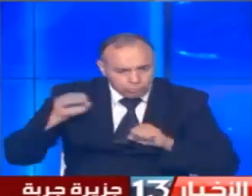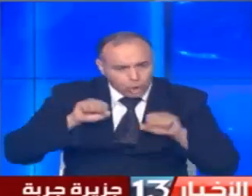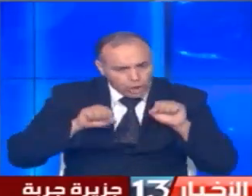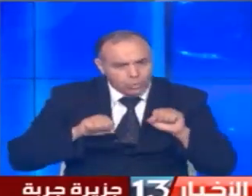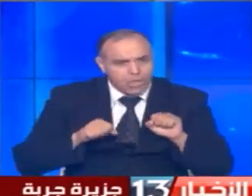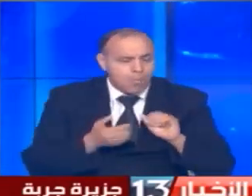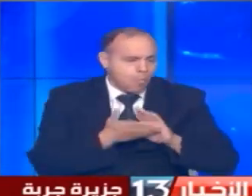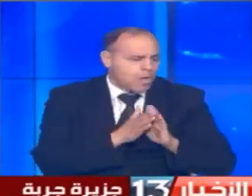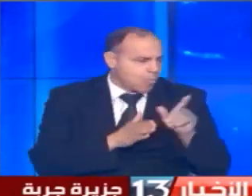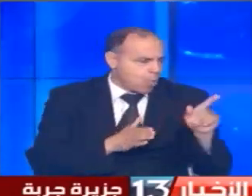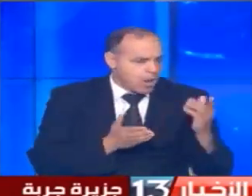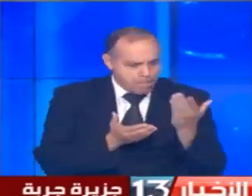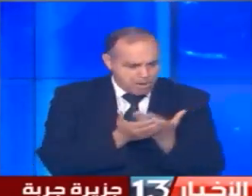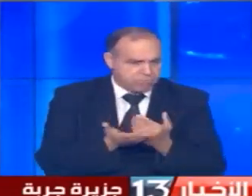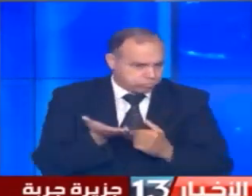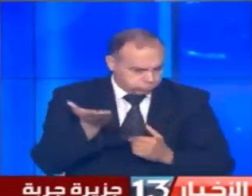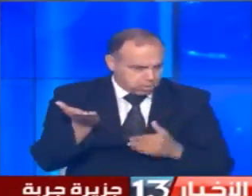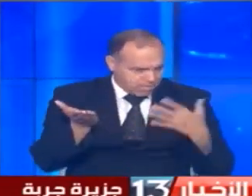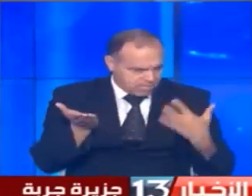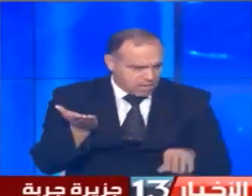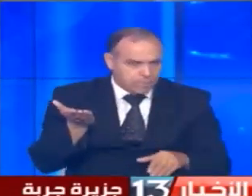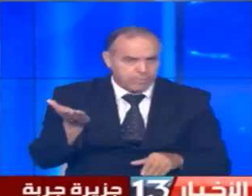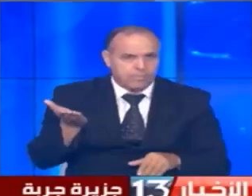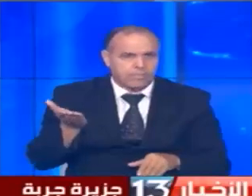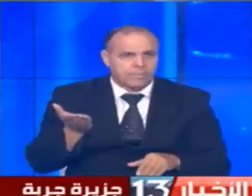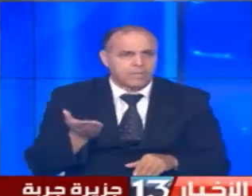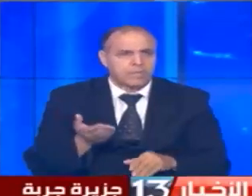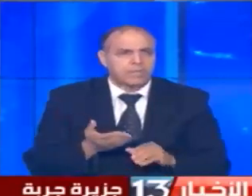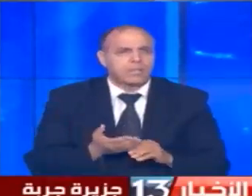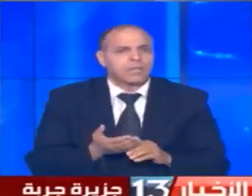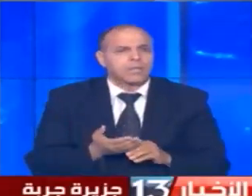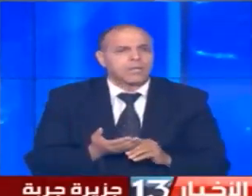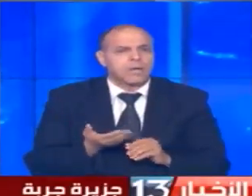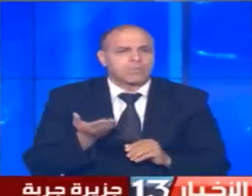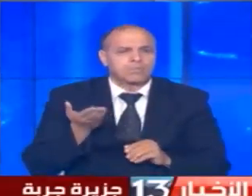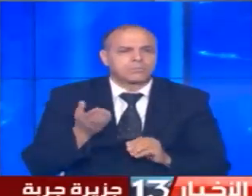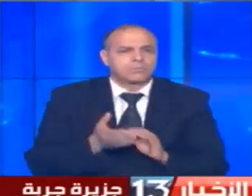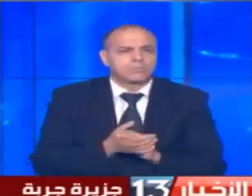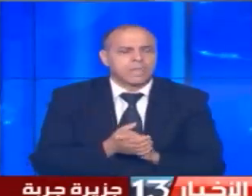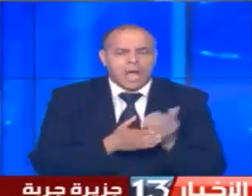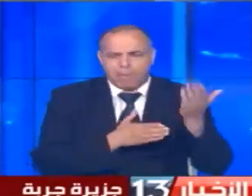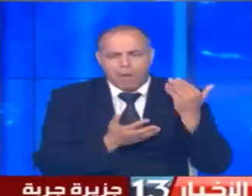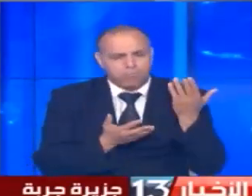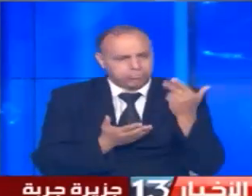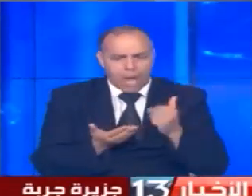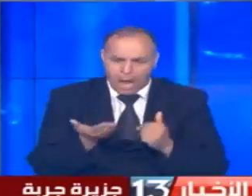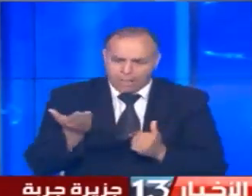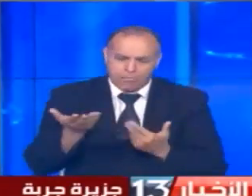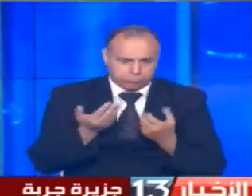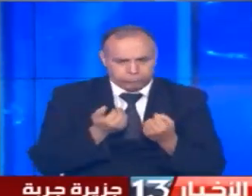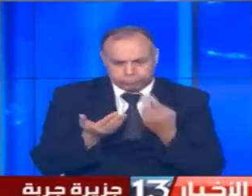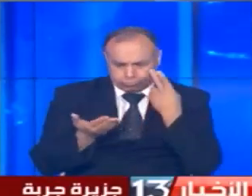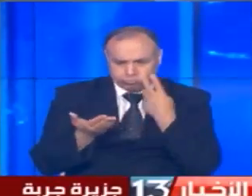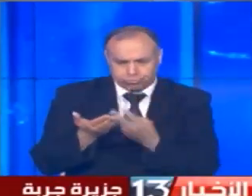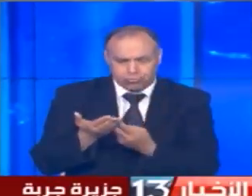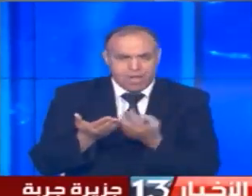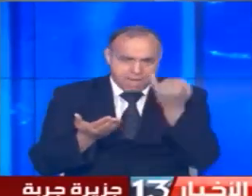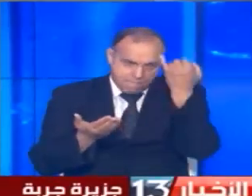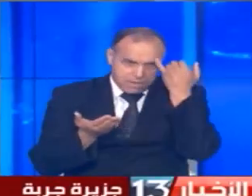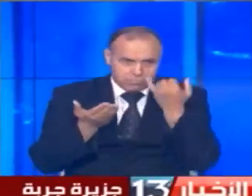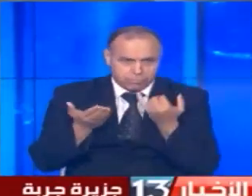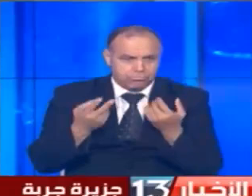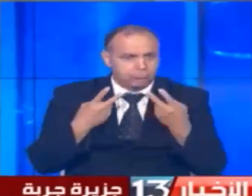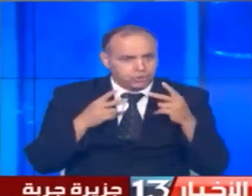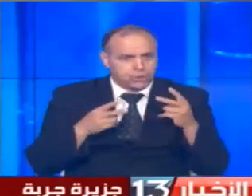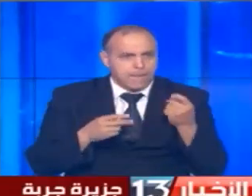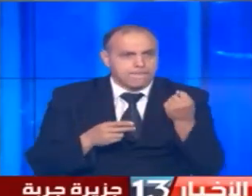والمنظمة حسب الملف متاعي والبالمارس متاعي والنتائج السابقة فهمتني، كي اقترحت عليها قالت لي